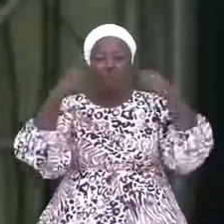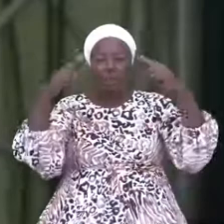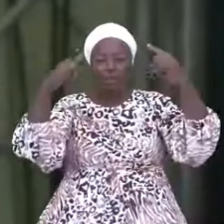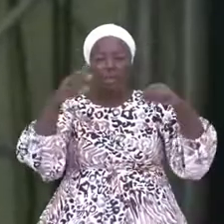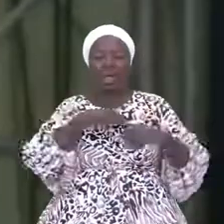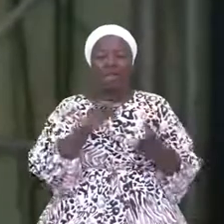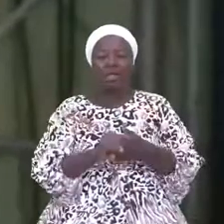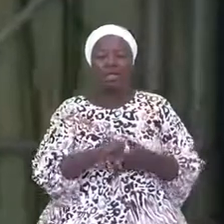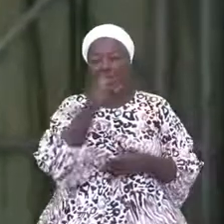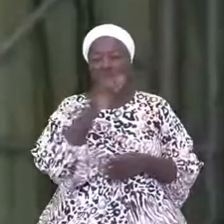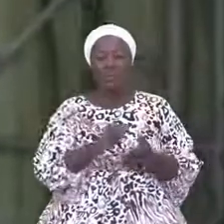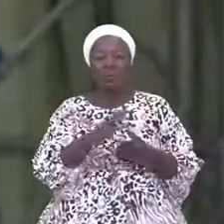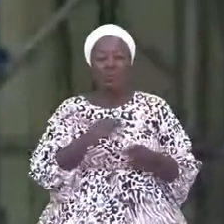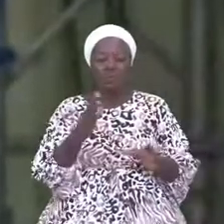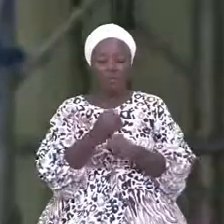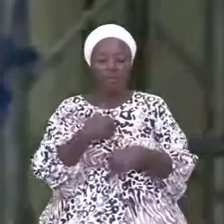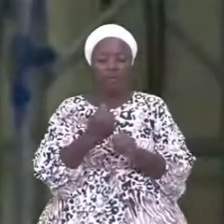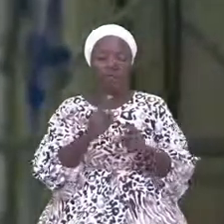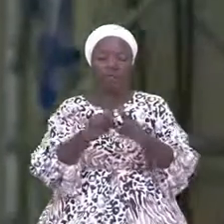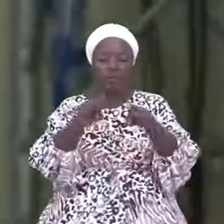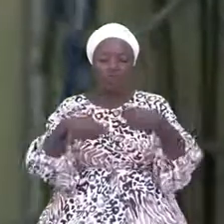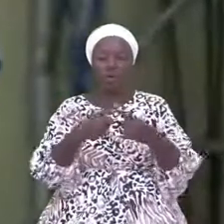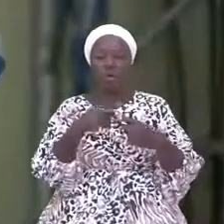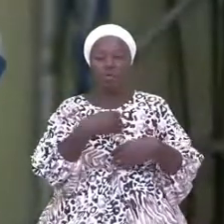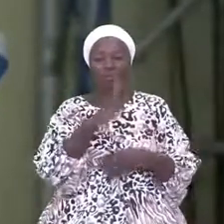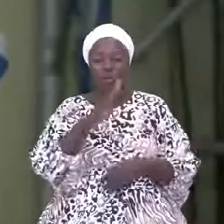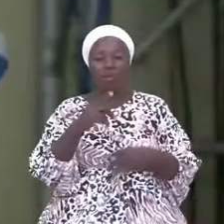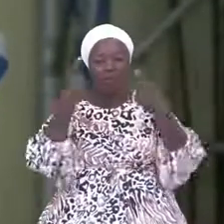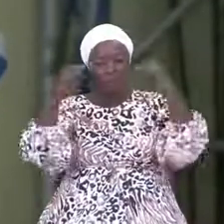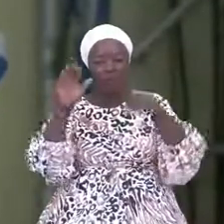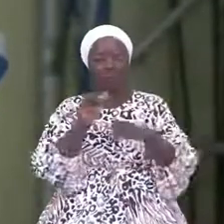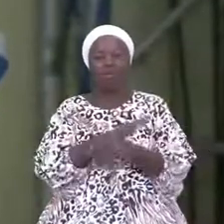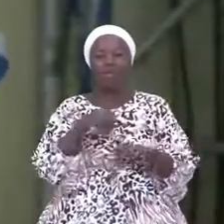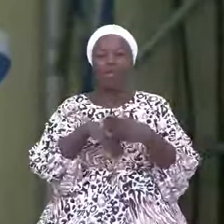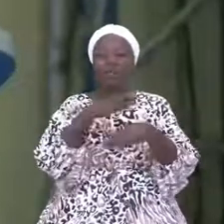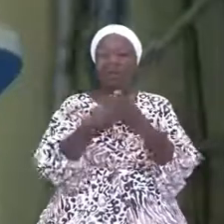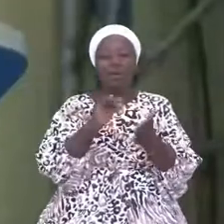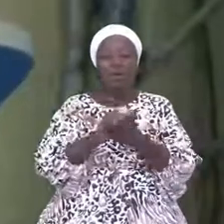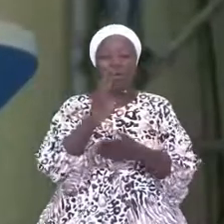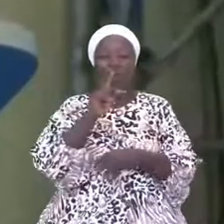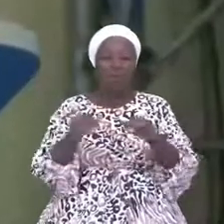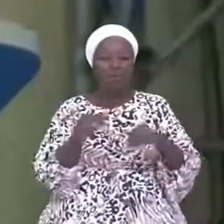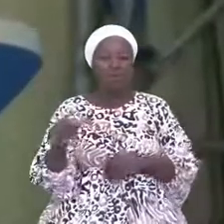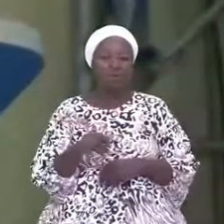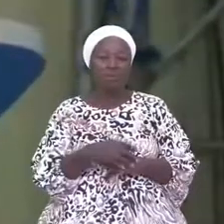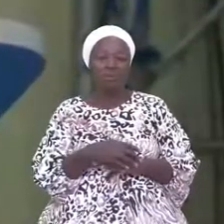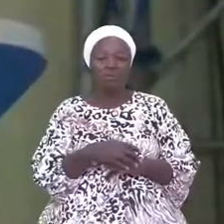Recevoir le secret du succès qui va vous édifier et vous ne serez plus jamais le même.